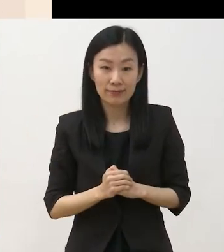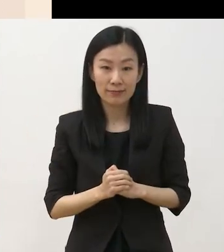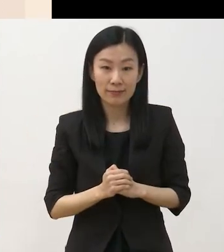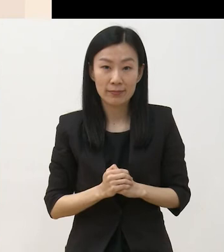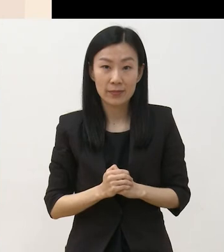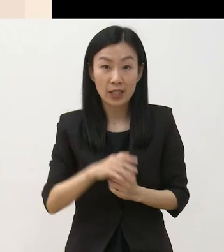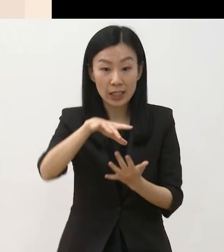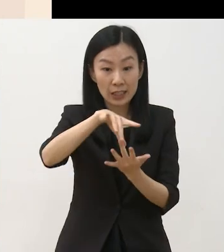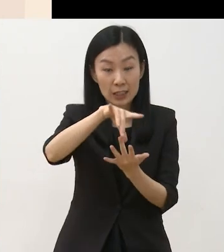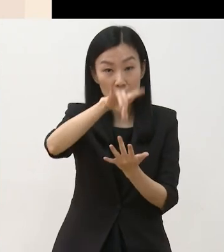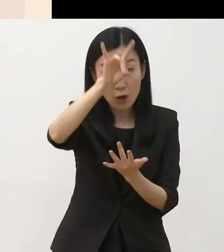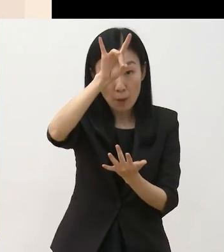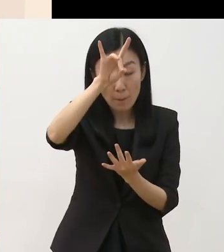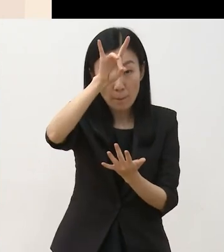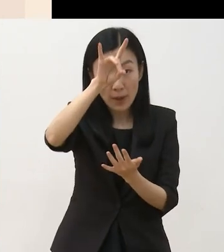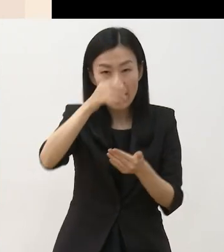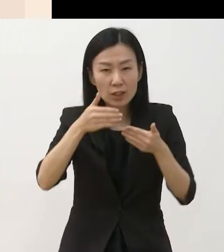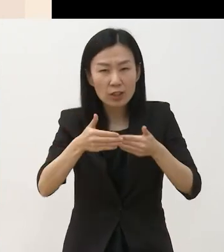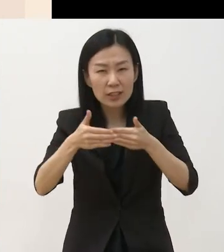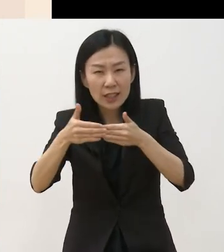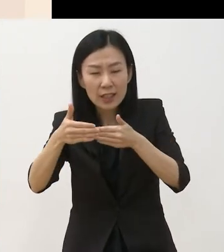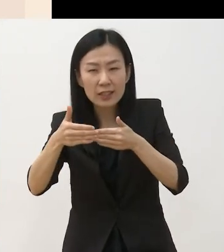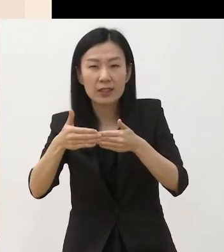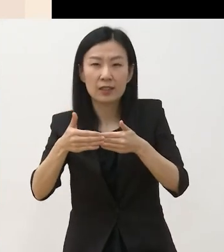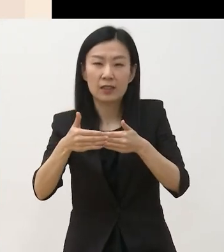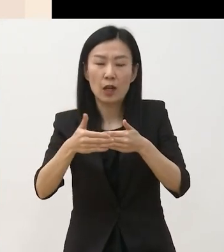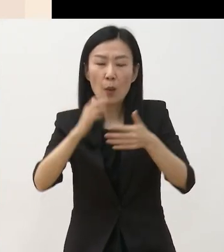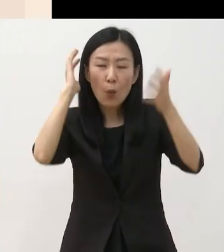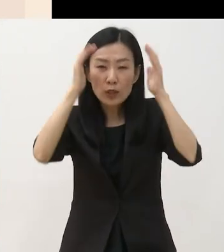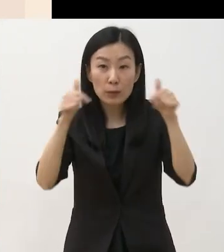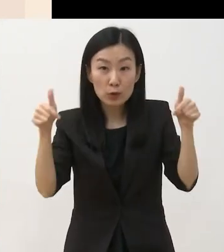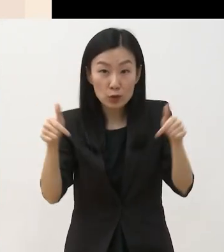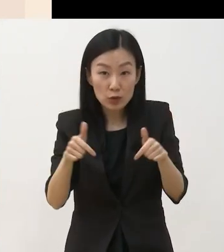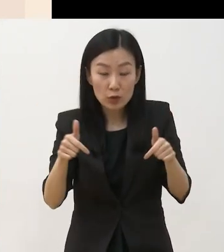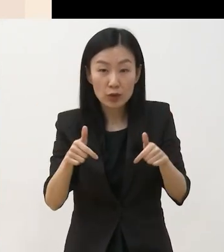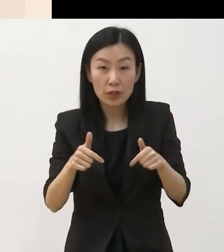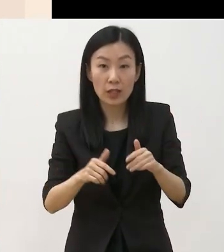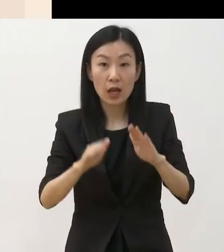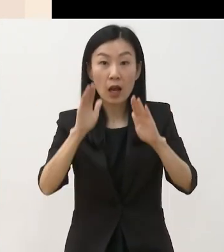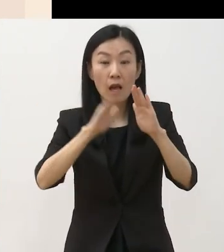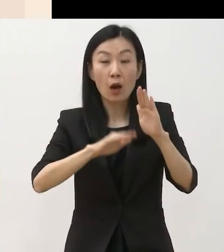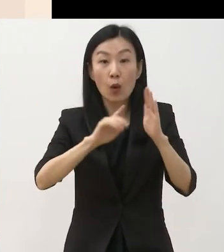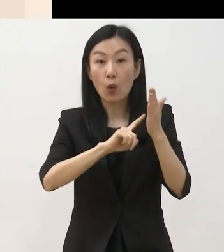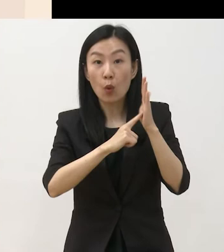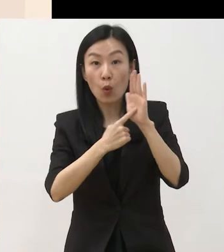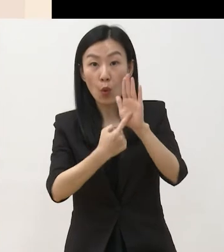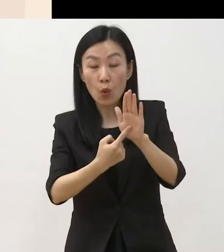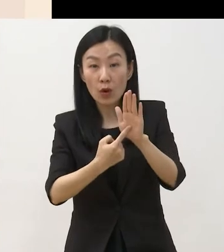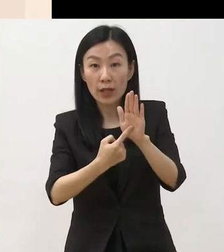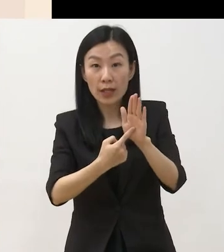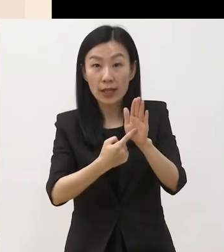선발 절차에 대한 간소화 내용들은 예를 들자면 공개 채용이 그간에는